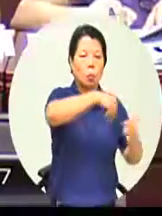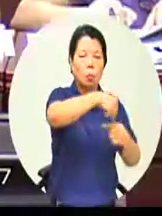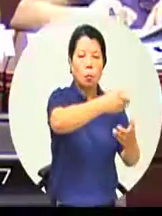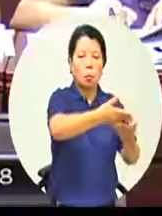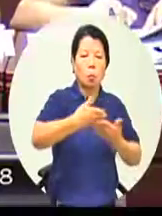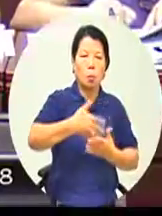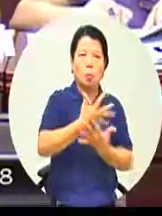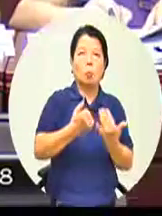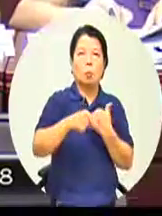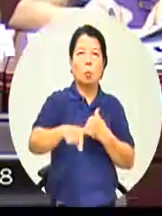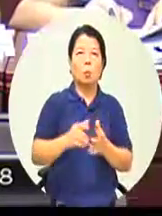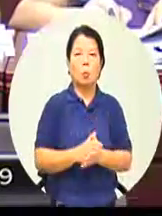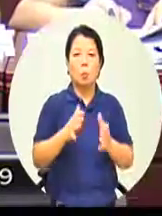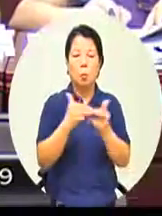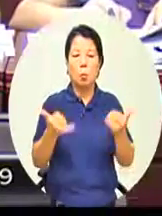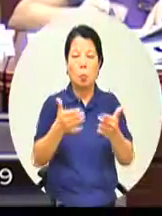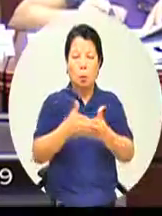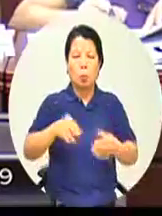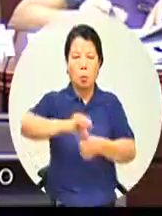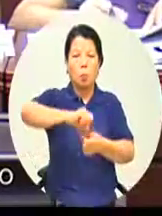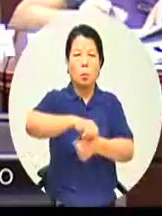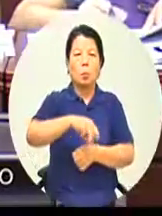话，大致要增加